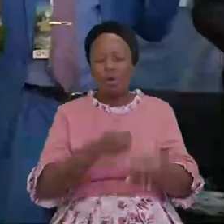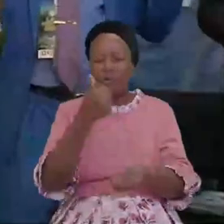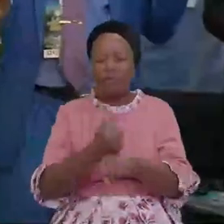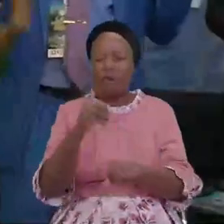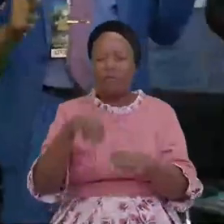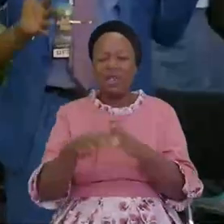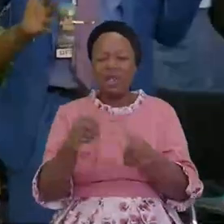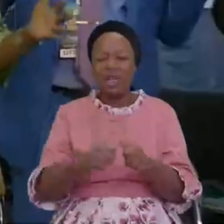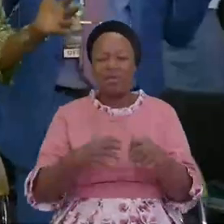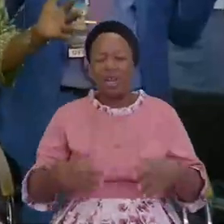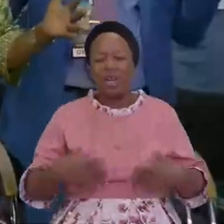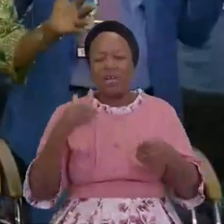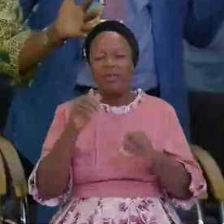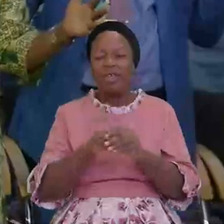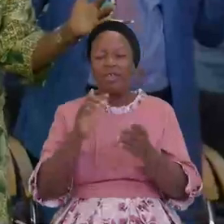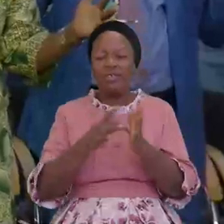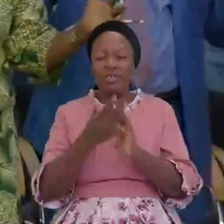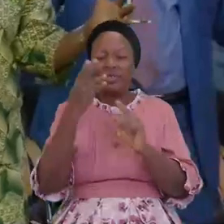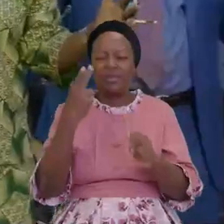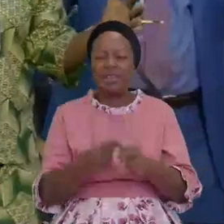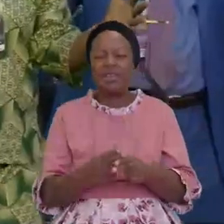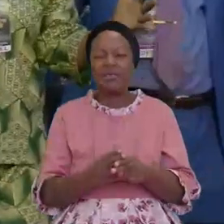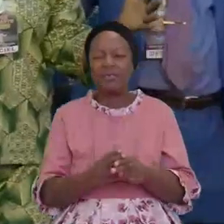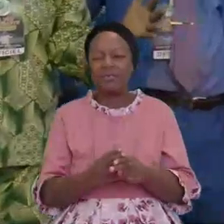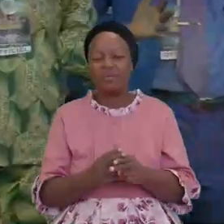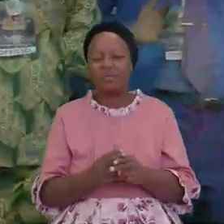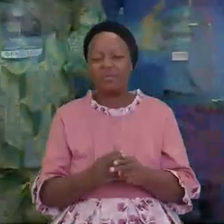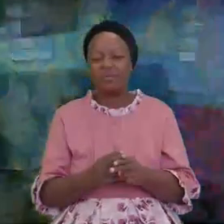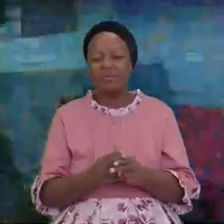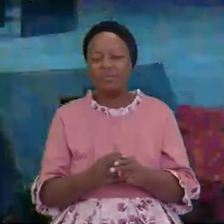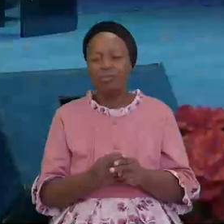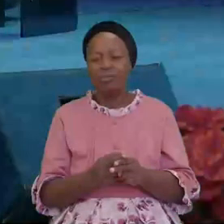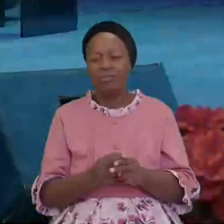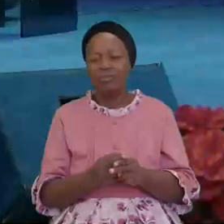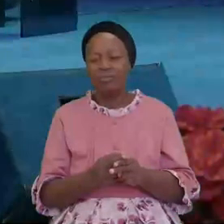Confirme-le dans chaque vie au nom de Jésus.